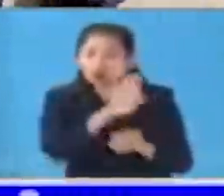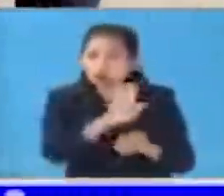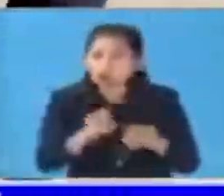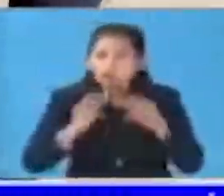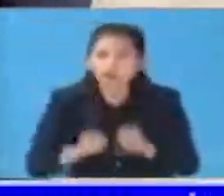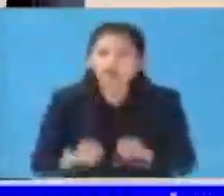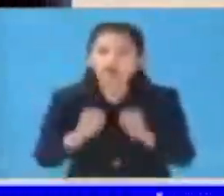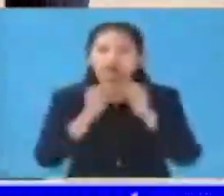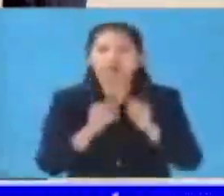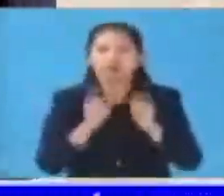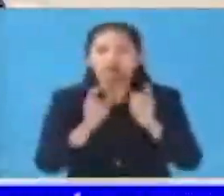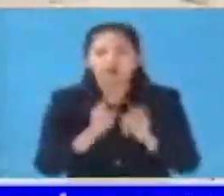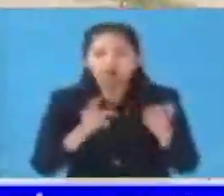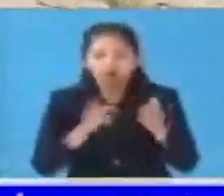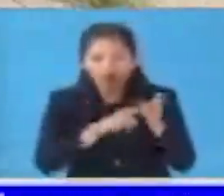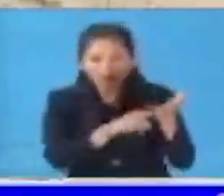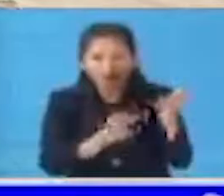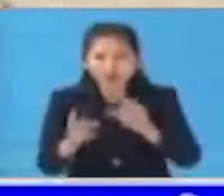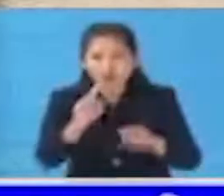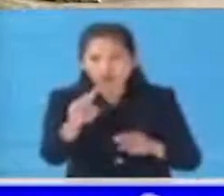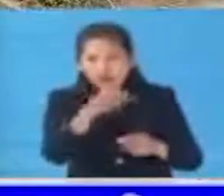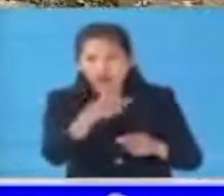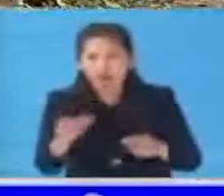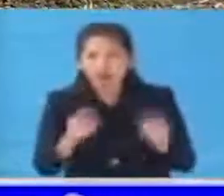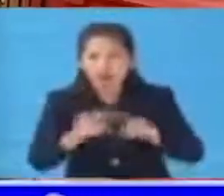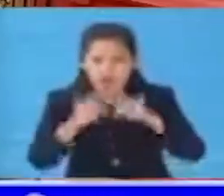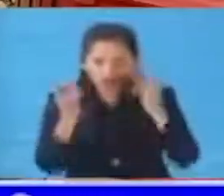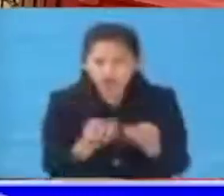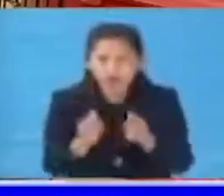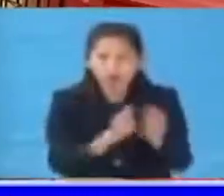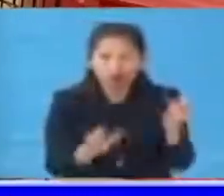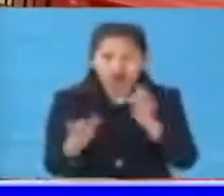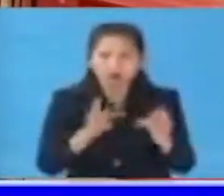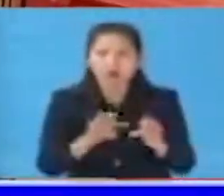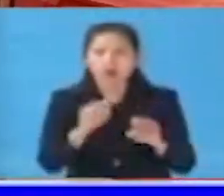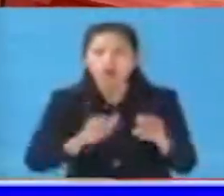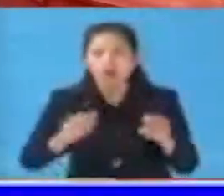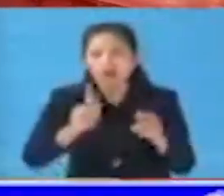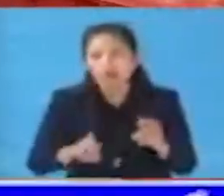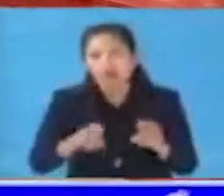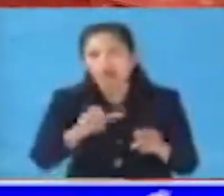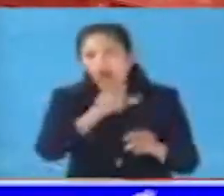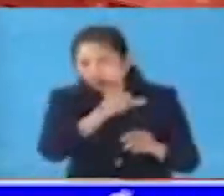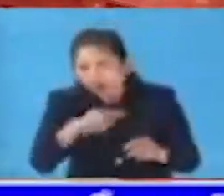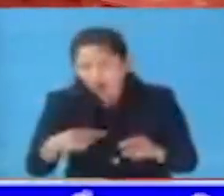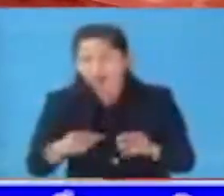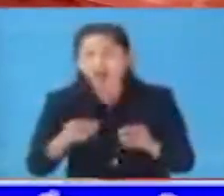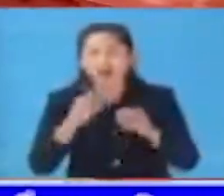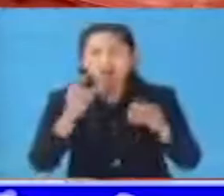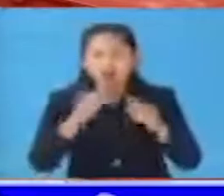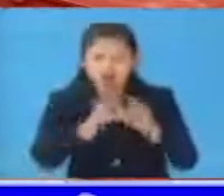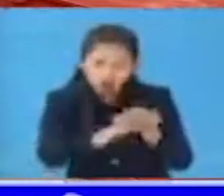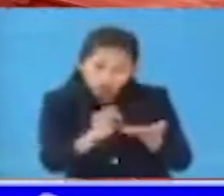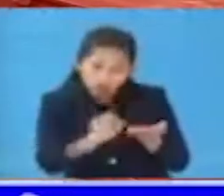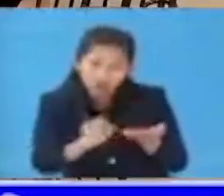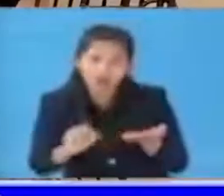គេចាត់វិធានការជំនួសមុខឲ្យប្រជាជន1លាននាក់នៅទូទាំងពិភពលោករួមទាំងប្រជាពលរដ្ឋនៅអាស៊ីអាគ្នេយ៍រាប់សែននាក់ដែលបានចុះហត្ថ